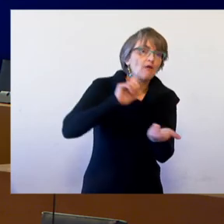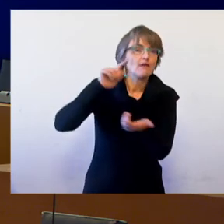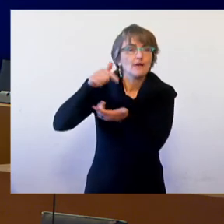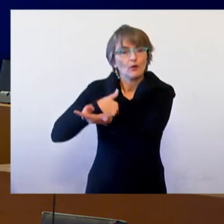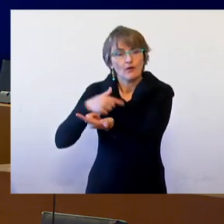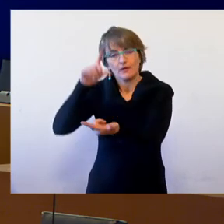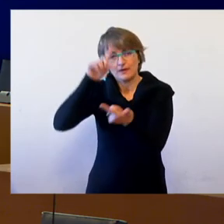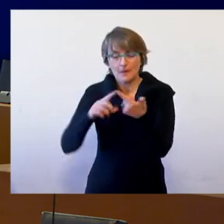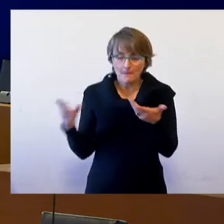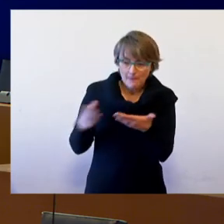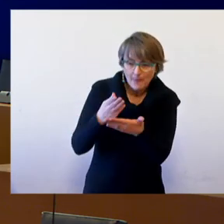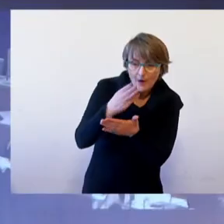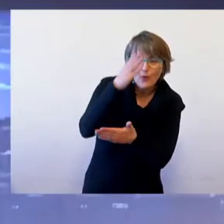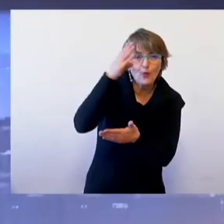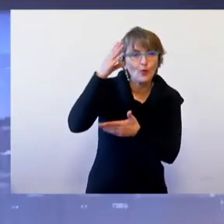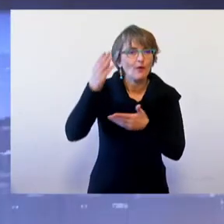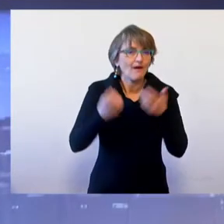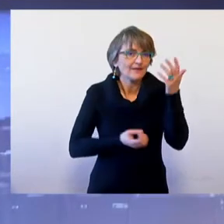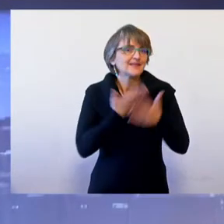voulais le souligner.